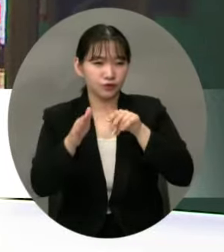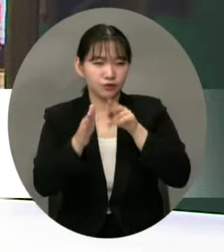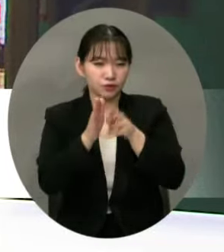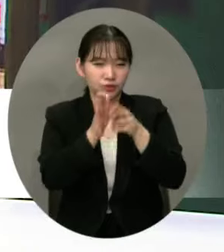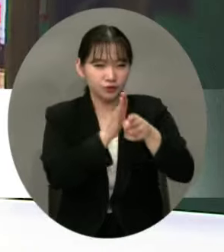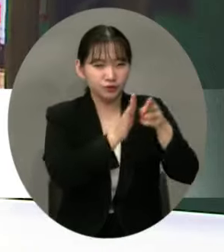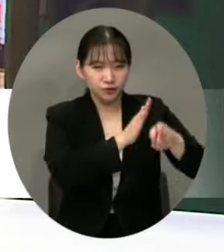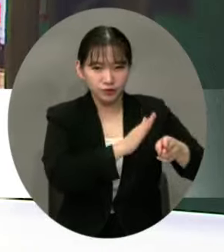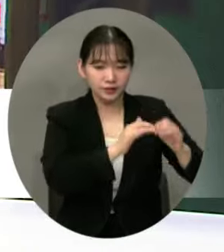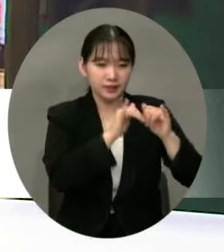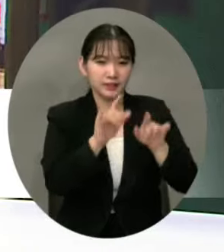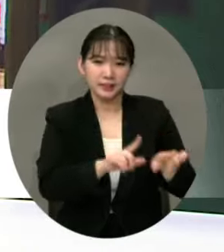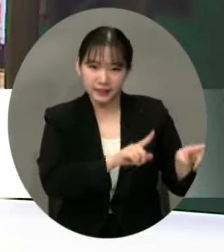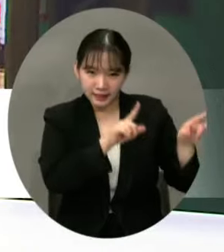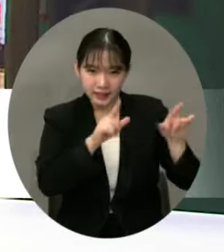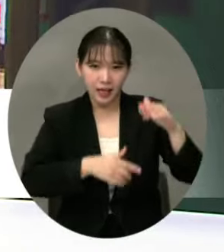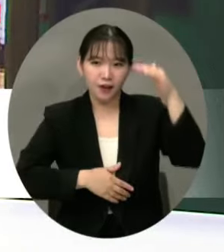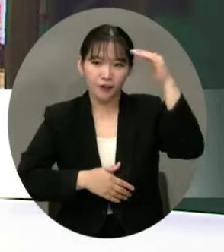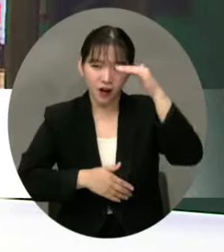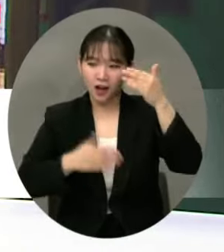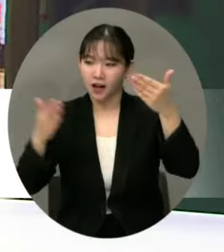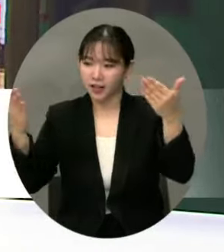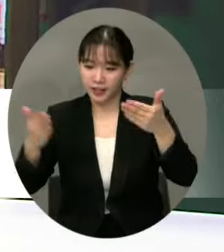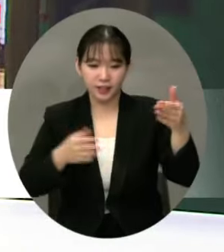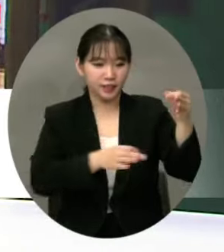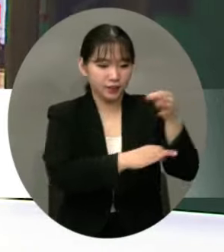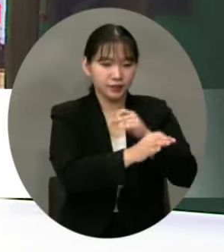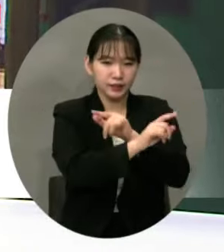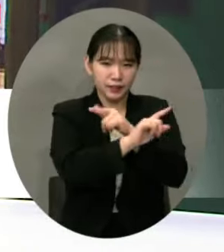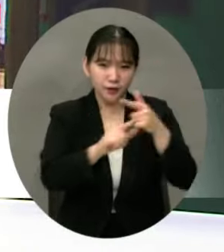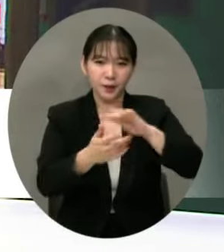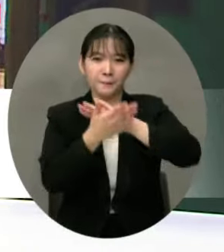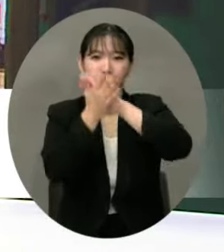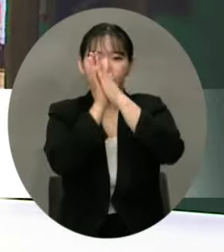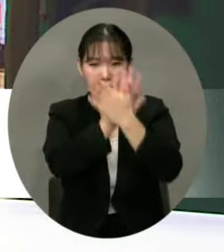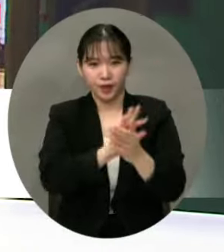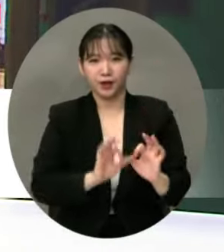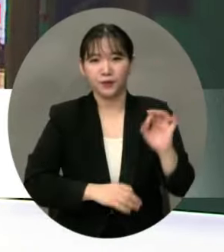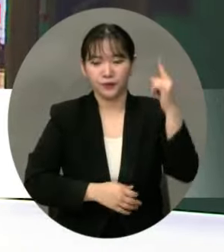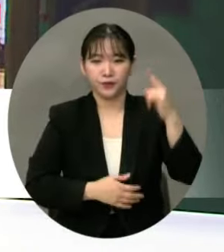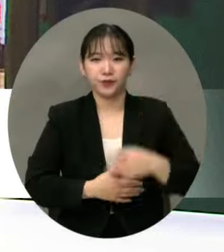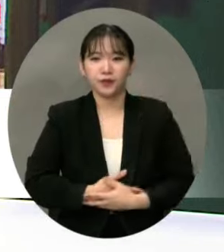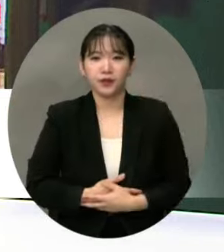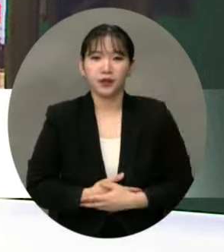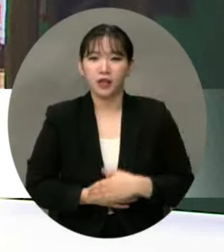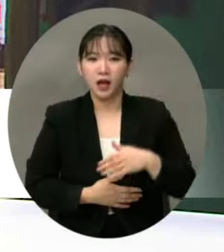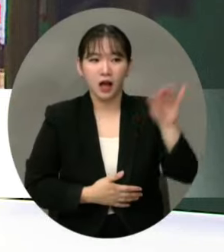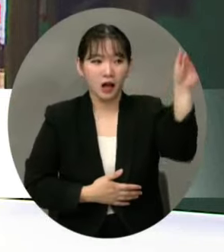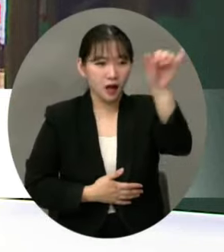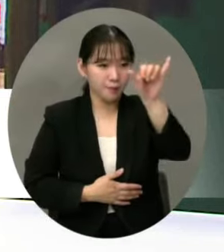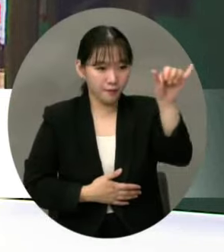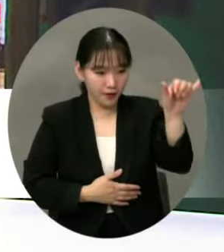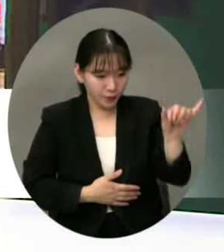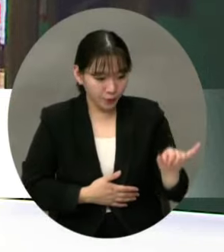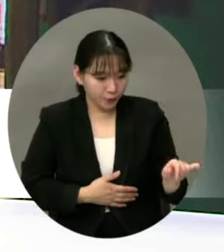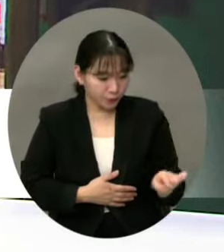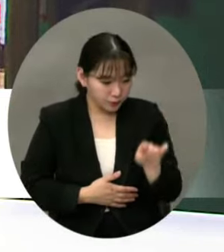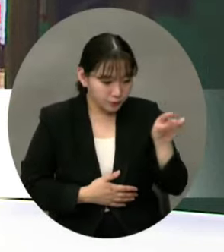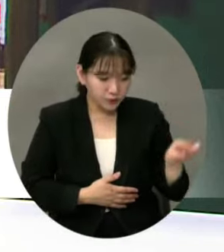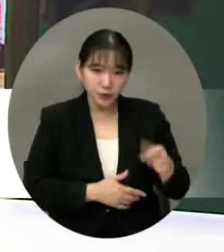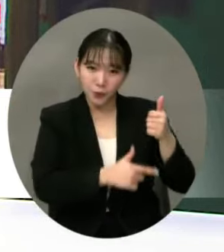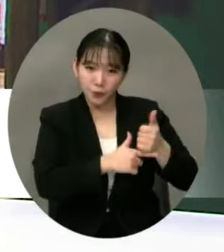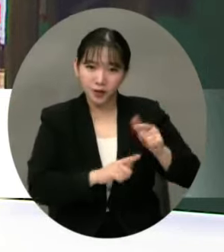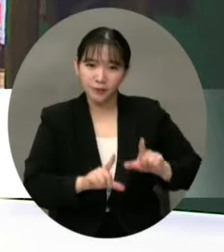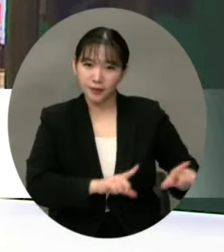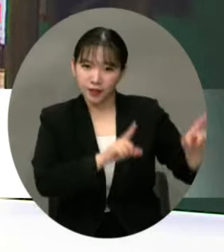일상뿐 아니라 관광과 업무, 경제 등 다양한 변화를 만들어냈는데요. 특히 한반도 땅끝에 자리한 호남의 생활은